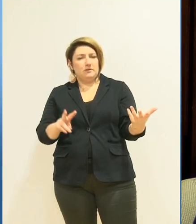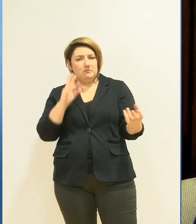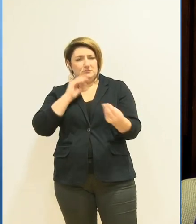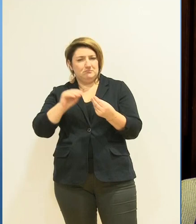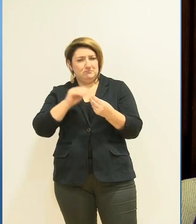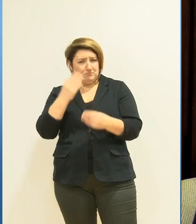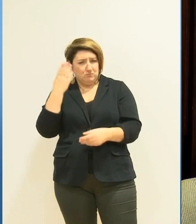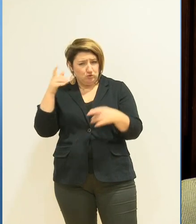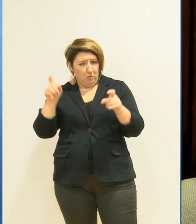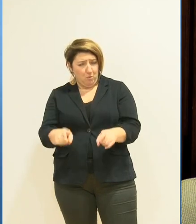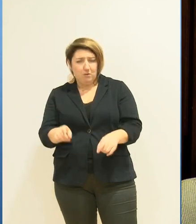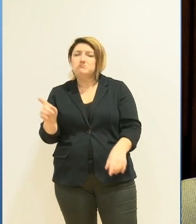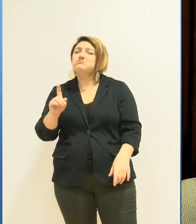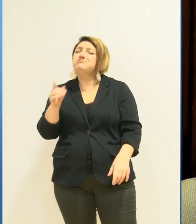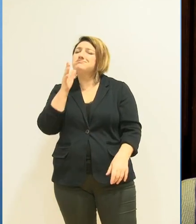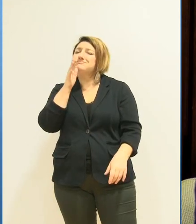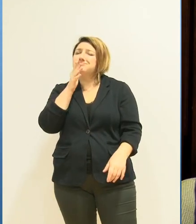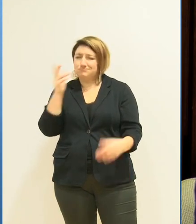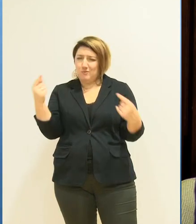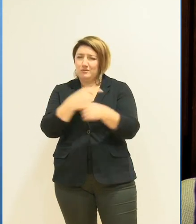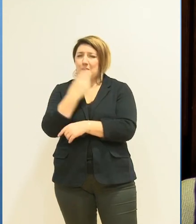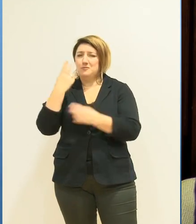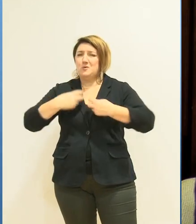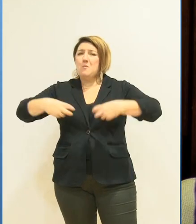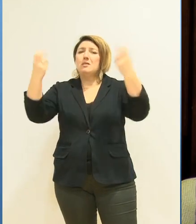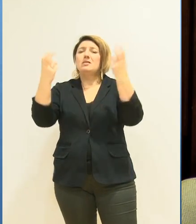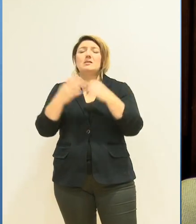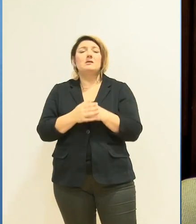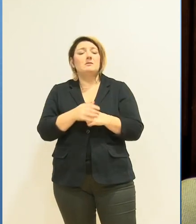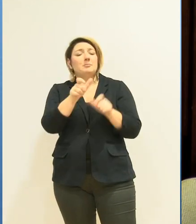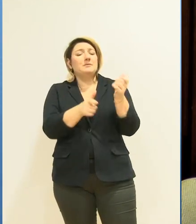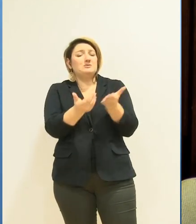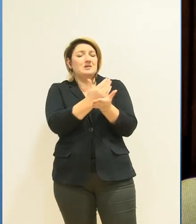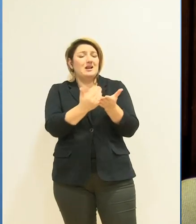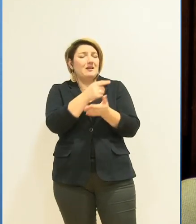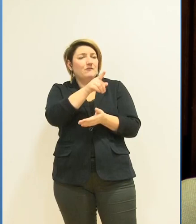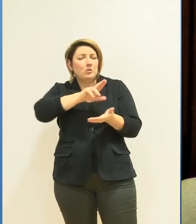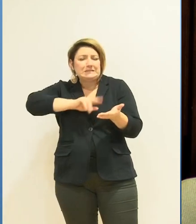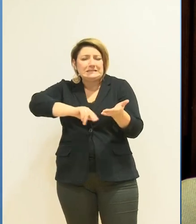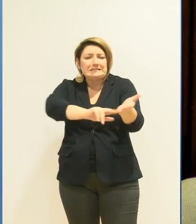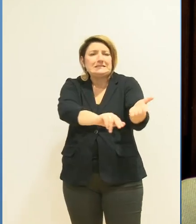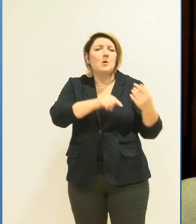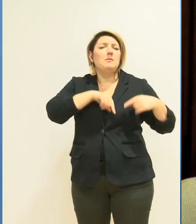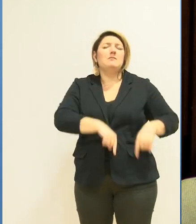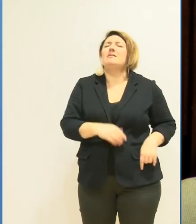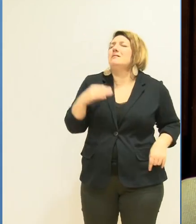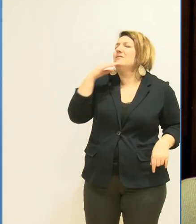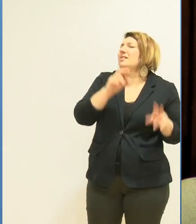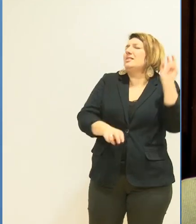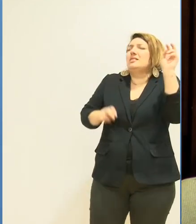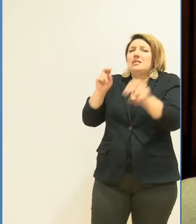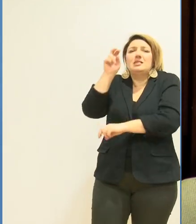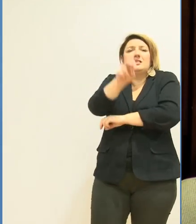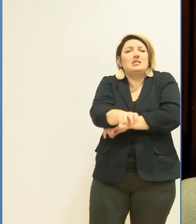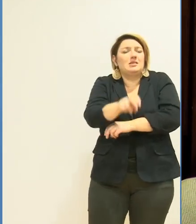diminué si pour le personnel vous vous êtes précipité pour contractualiser avec l'état à